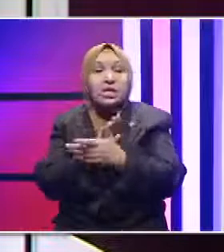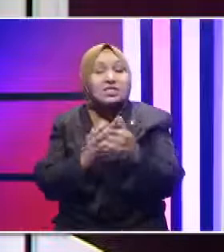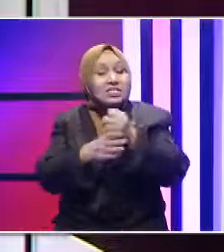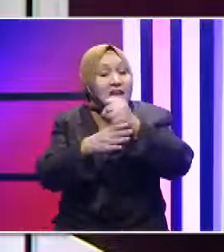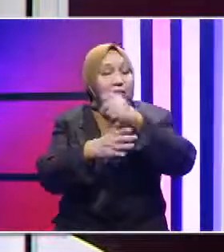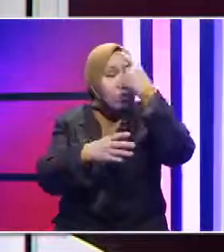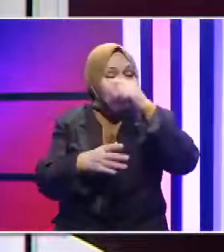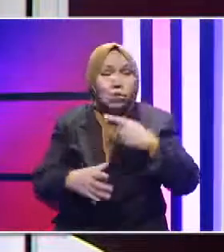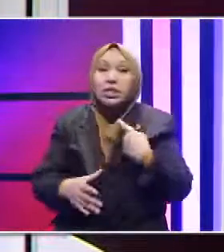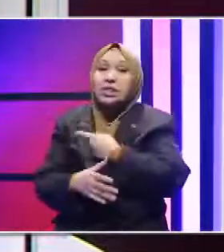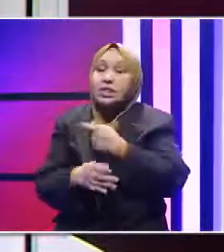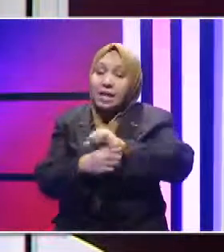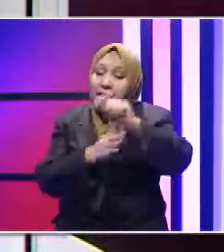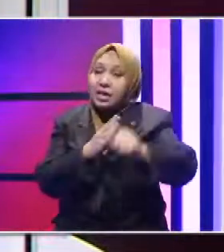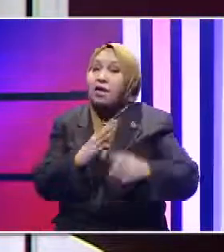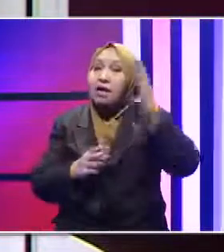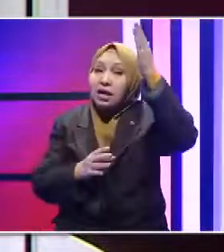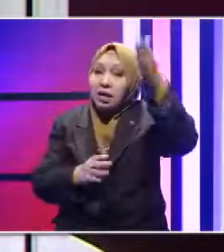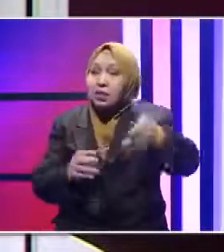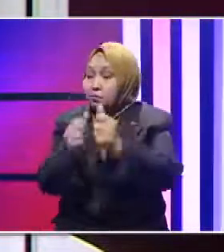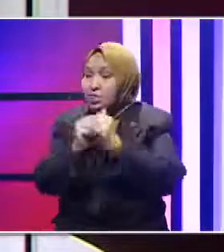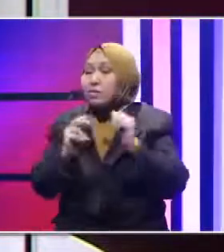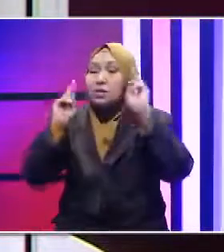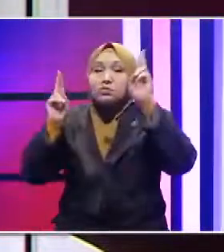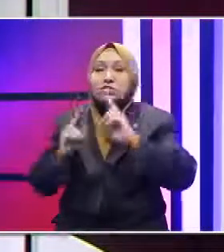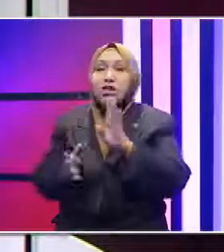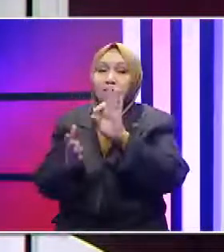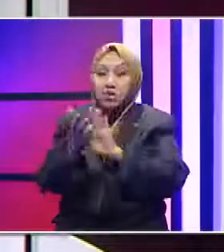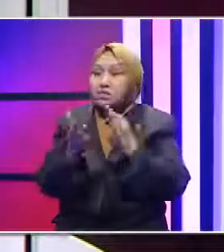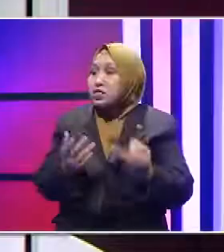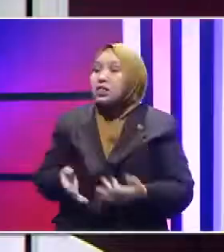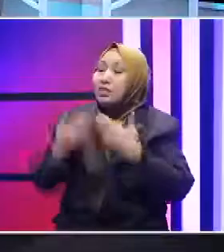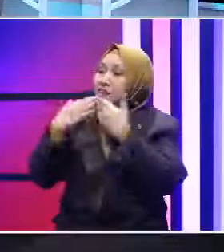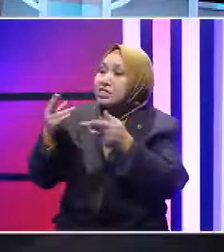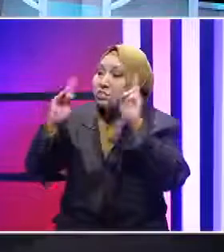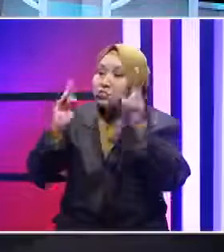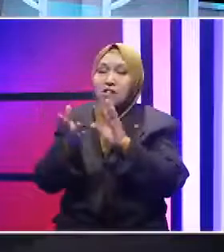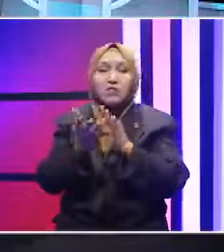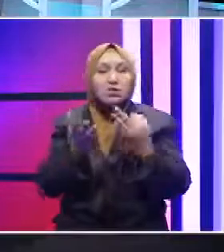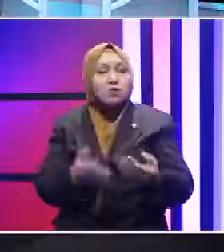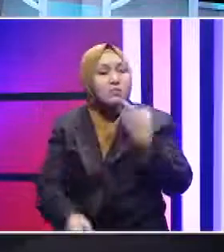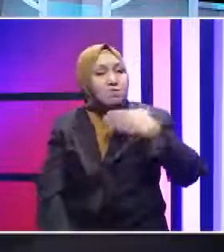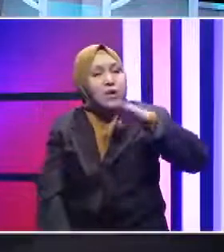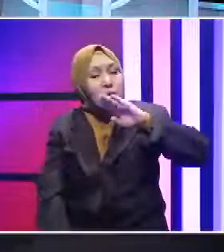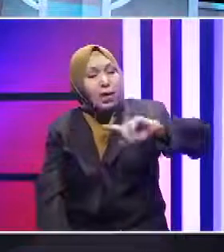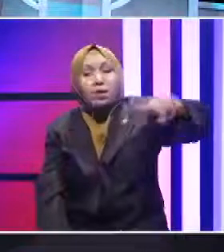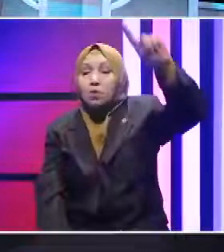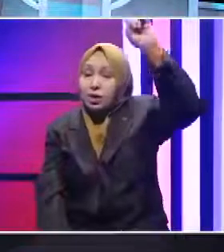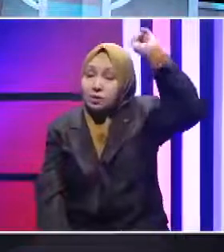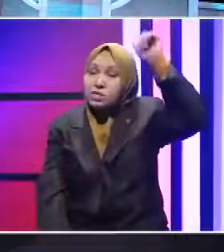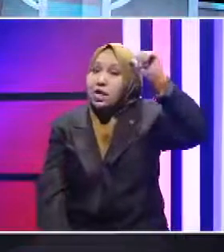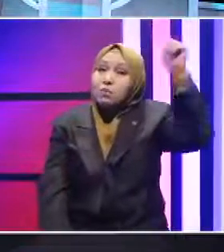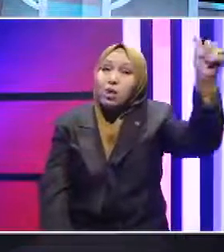kita di akhirat sana, insya-Allah. Bersama Ustaz Tar. Baik, terima kasih kepada Ustaz Fazrul. Bismillahirrahmanirrahim. Assalamualaikum